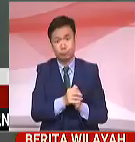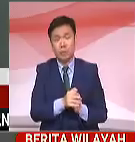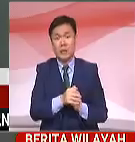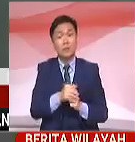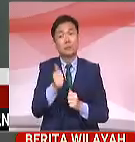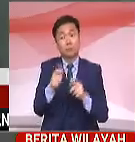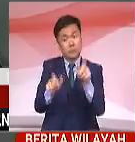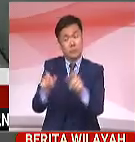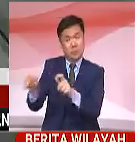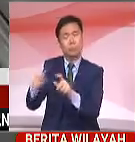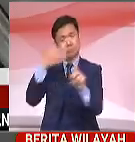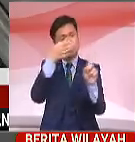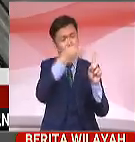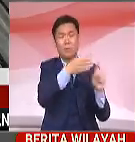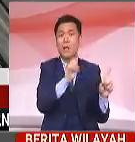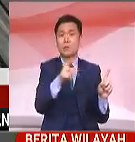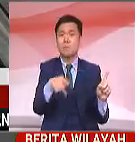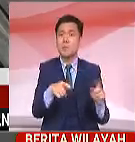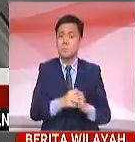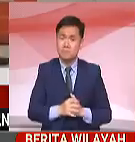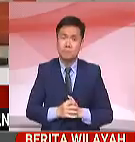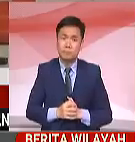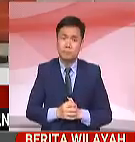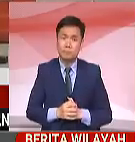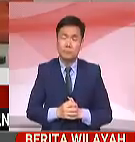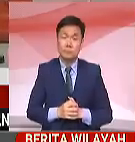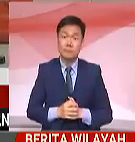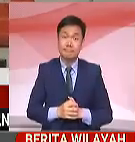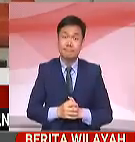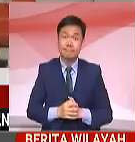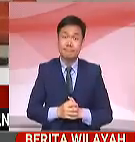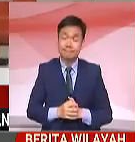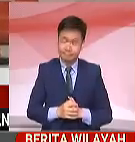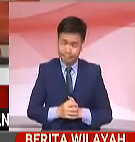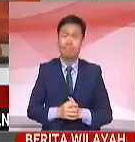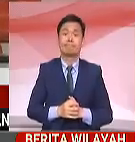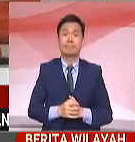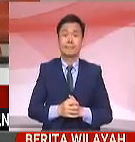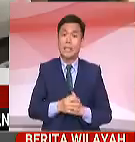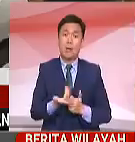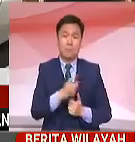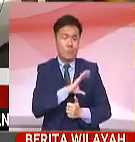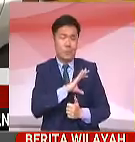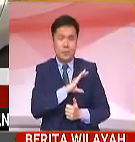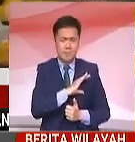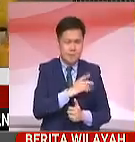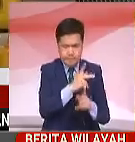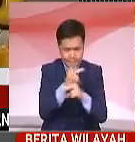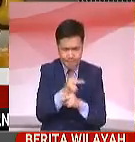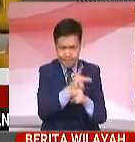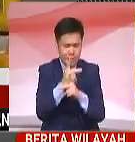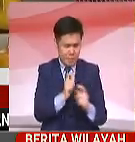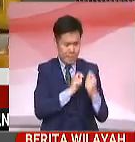pihak mematuhi SOP yang telah ditetapkan. Bagi memudahkan urusan penguatkuasaan, sebuah pasukan Task